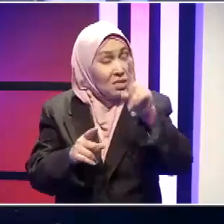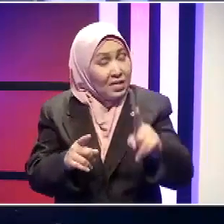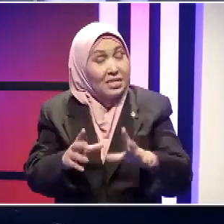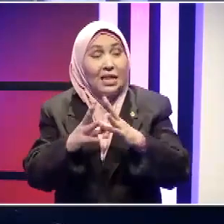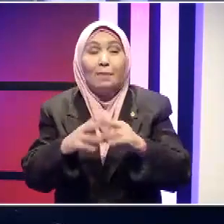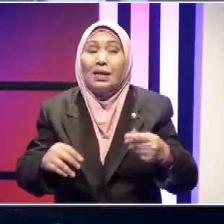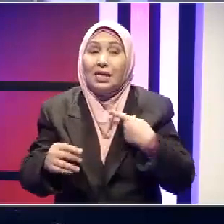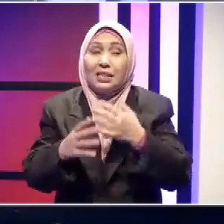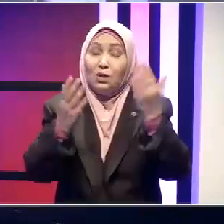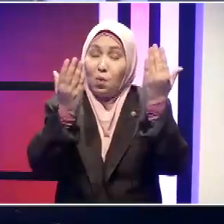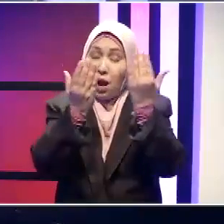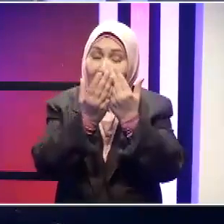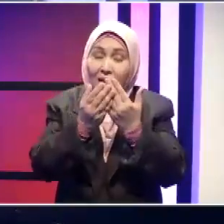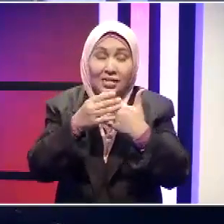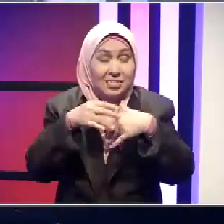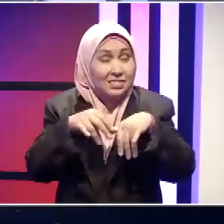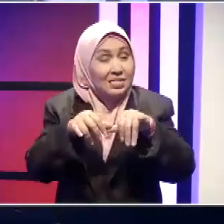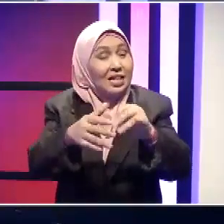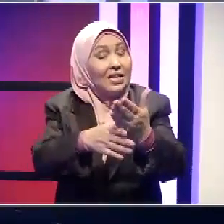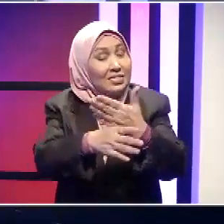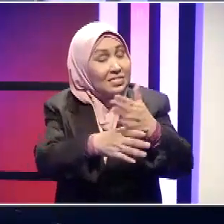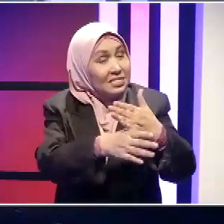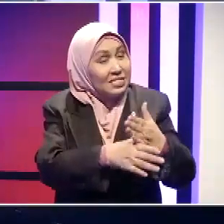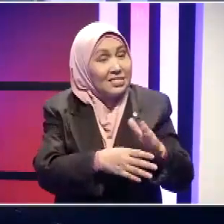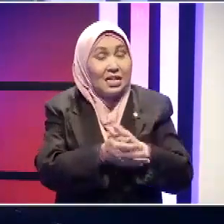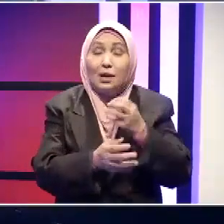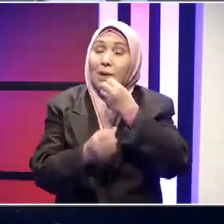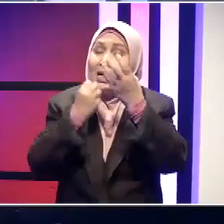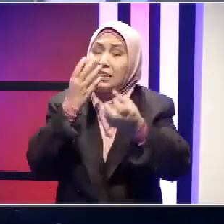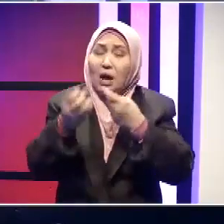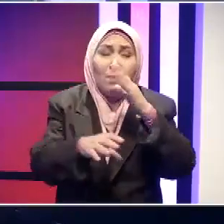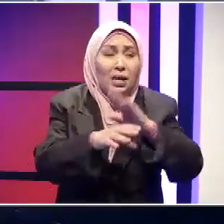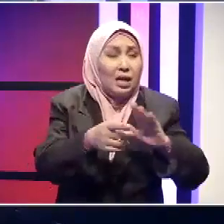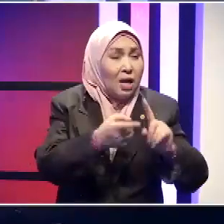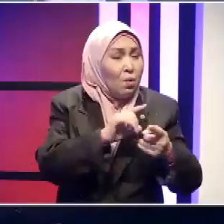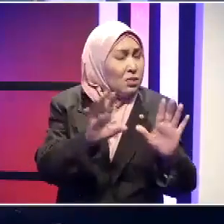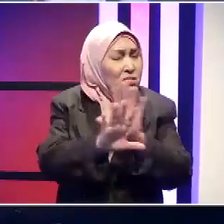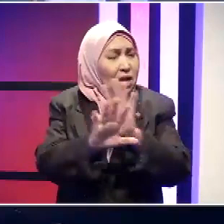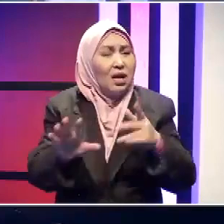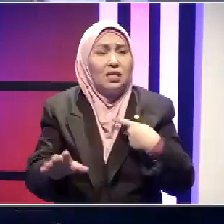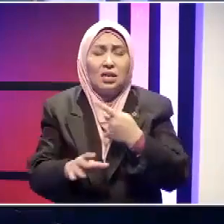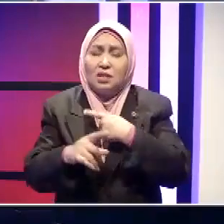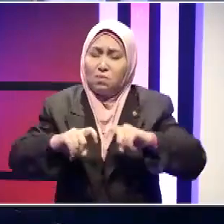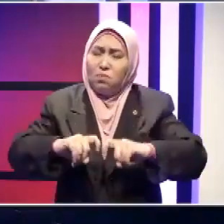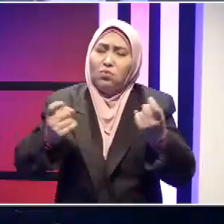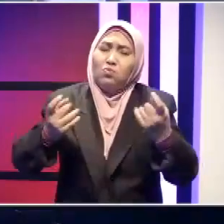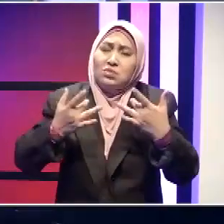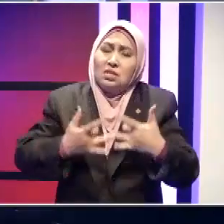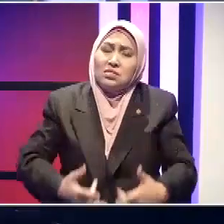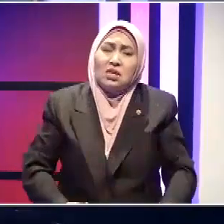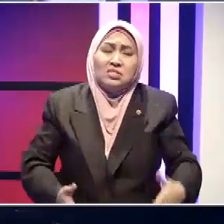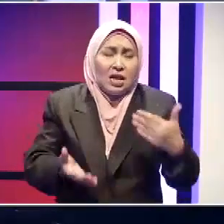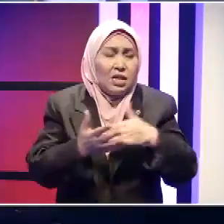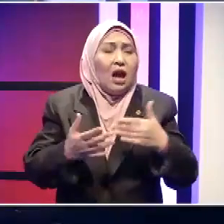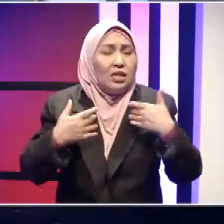doa masih lagi sedih-sedih imbau tahu pada kawan jangan kita keputusasaan selagi Hayat dikandung